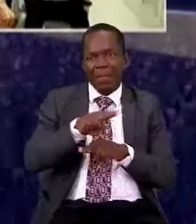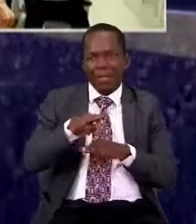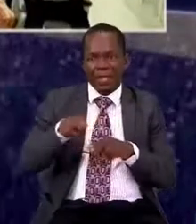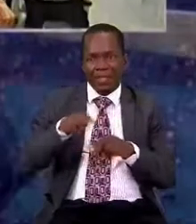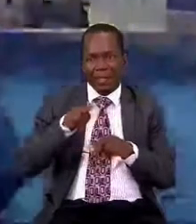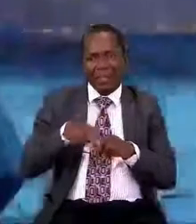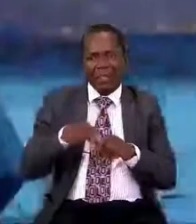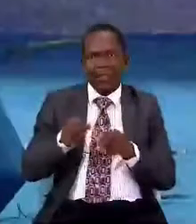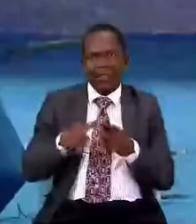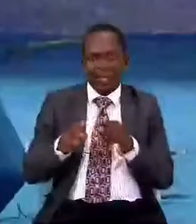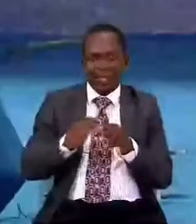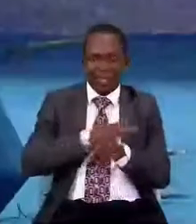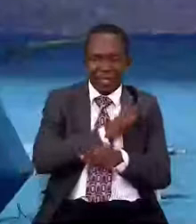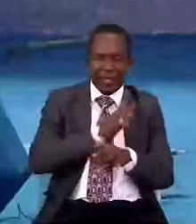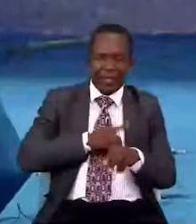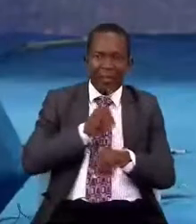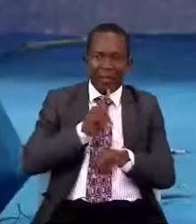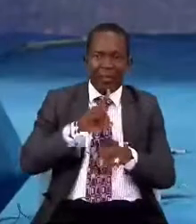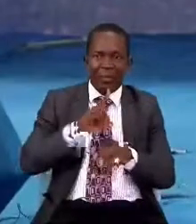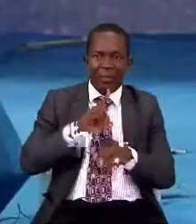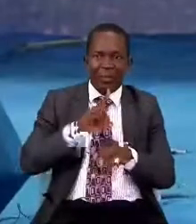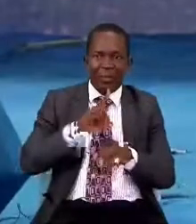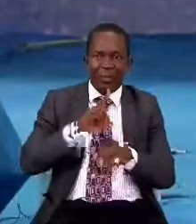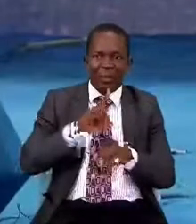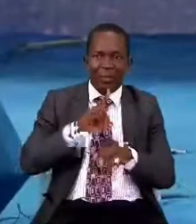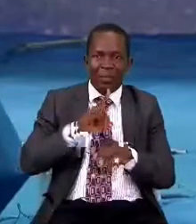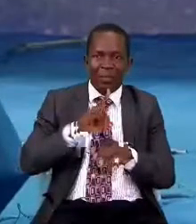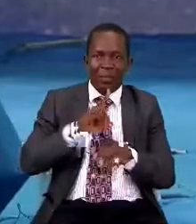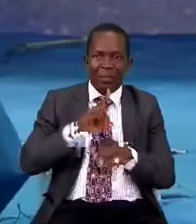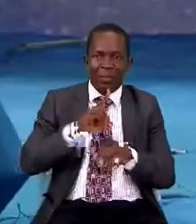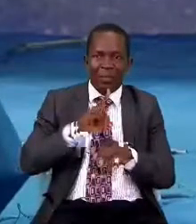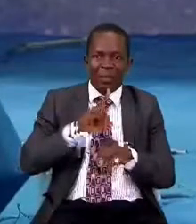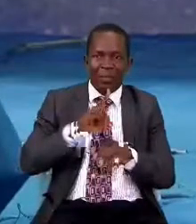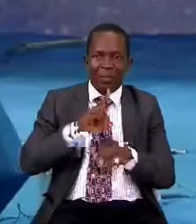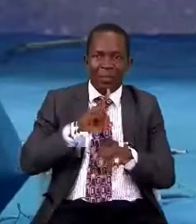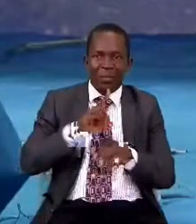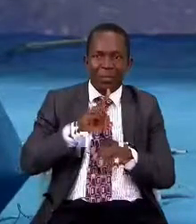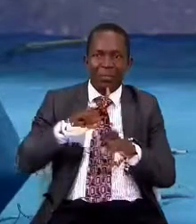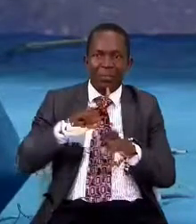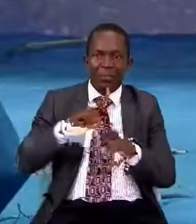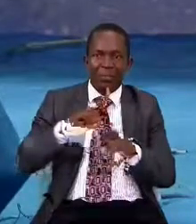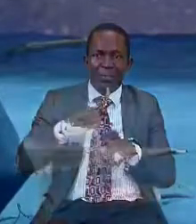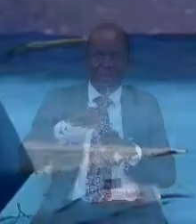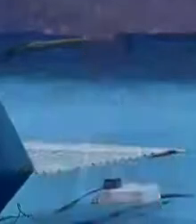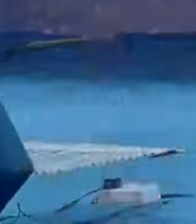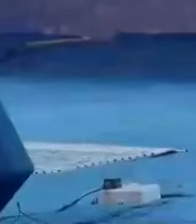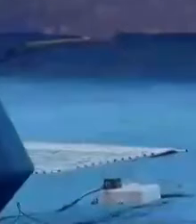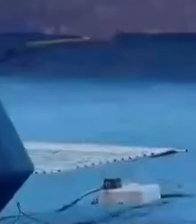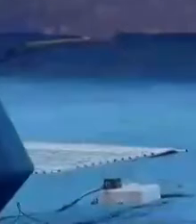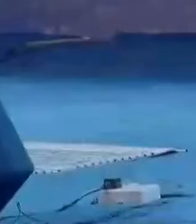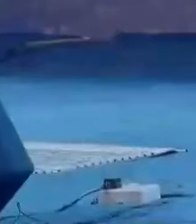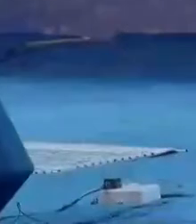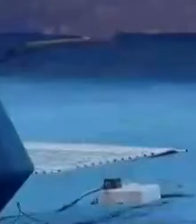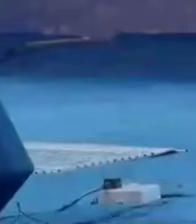et exhortait au sujet du royaume de Dieu et du nom de Jésus-Christ. Hommes